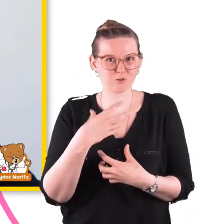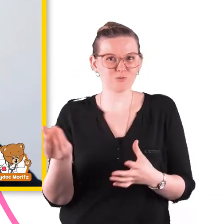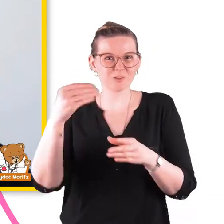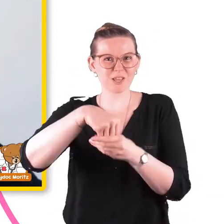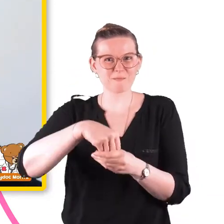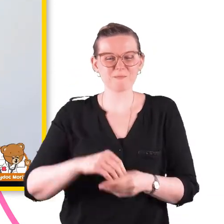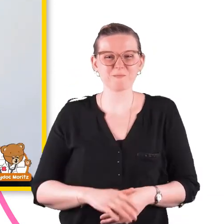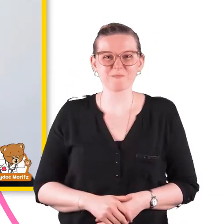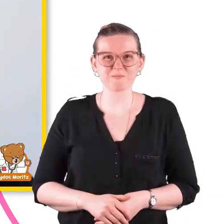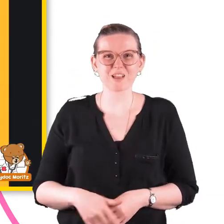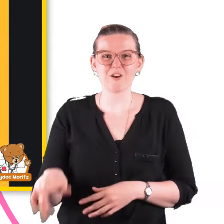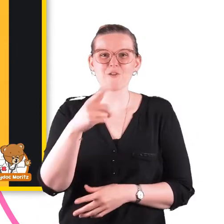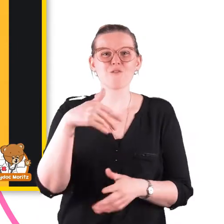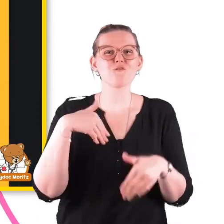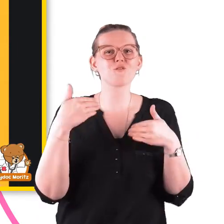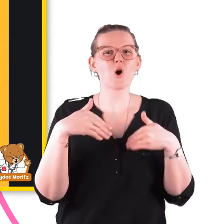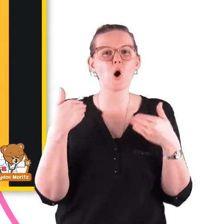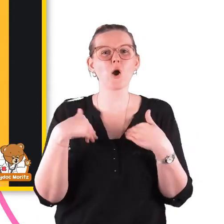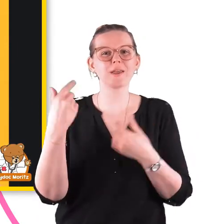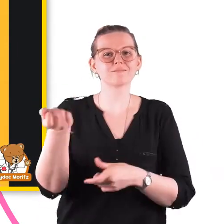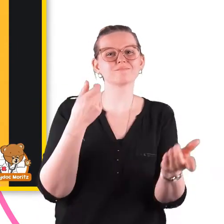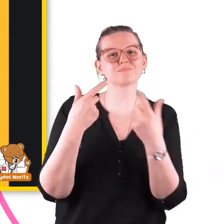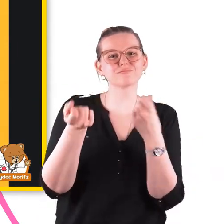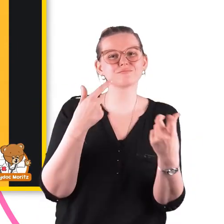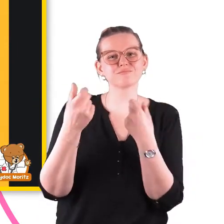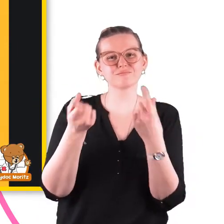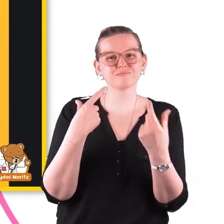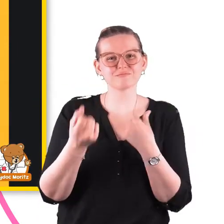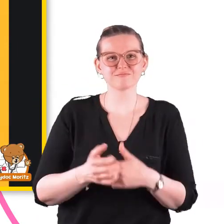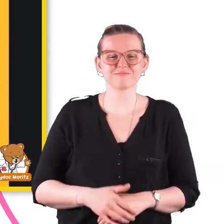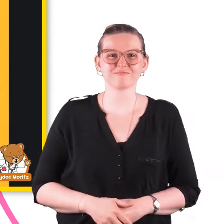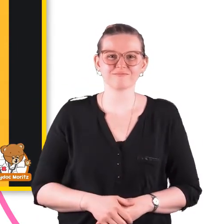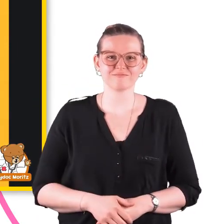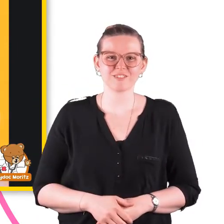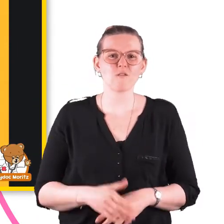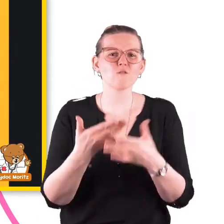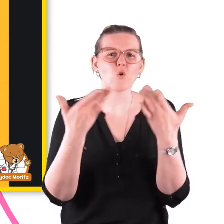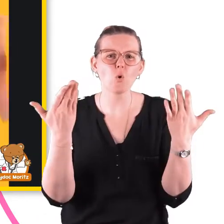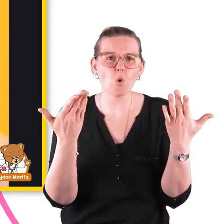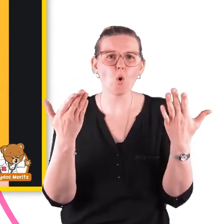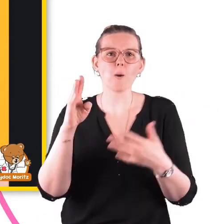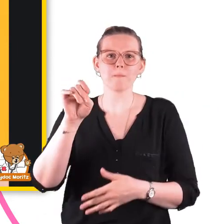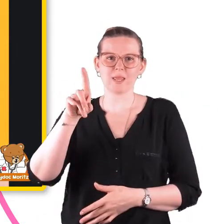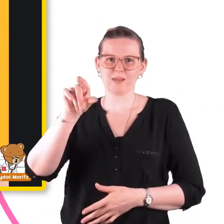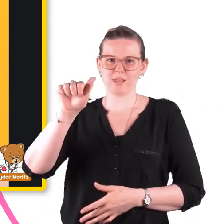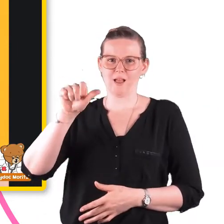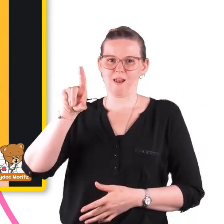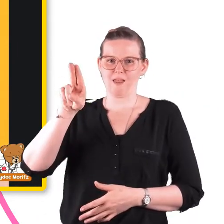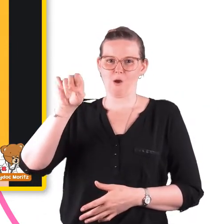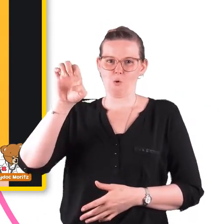und macht mit. Wir freuen uns auf eure Beiträge und Zuschriften an...